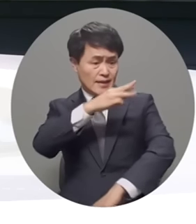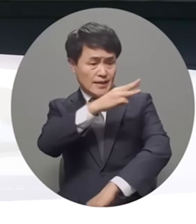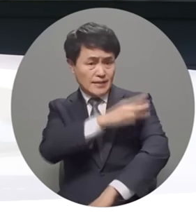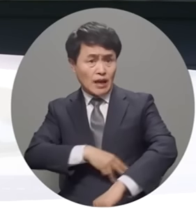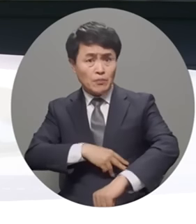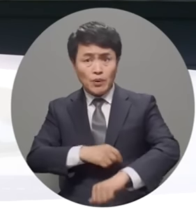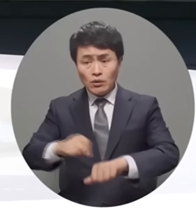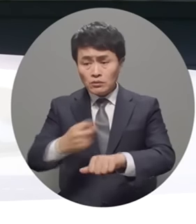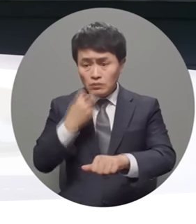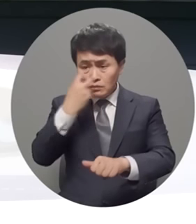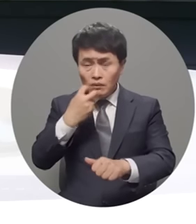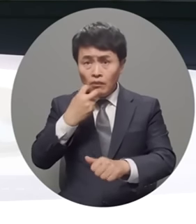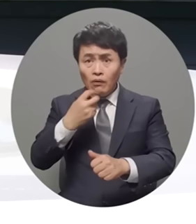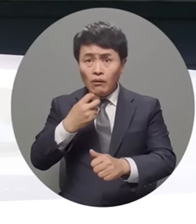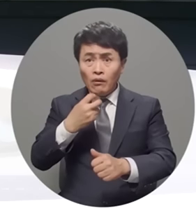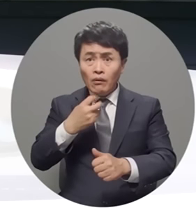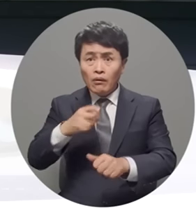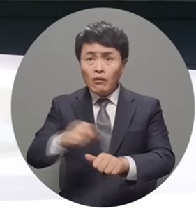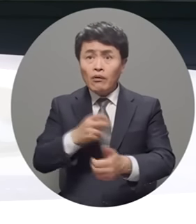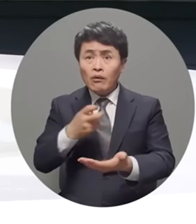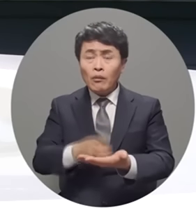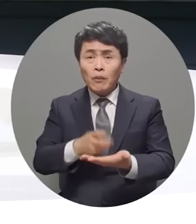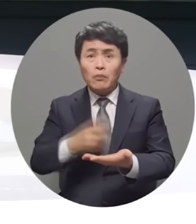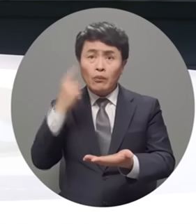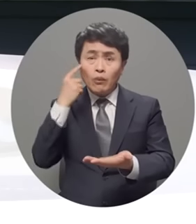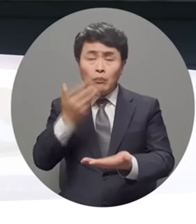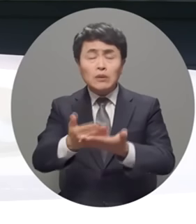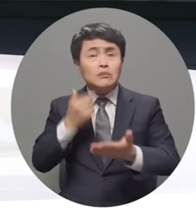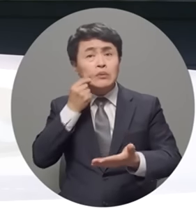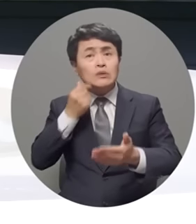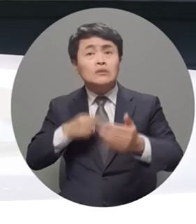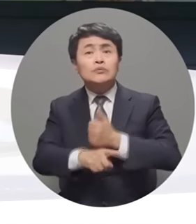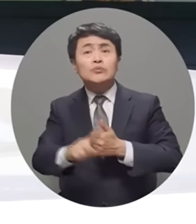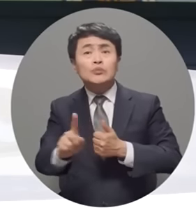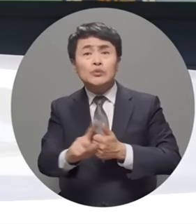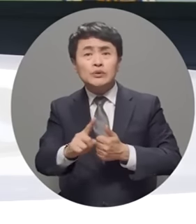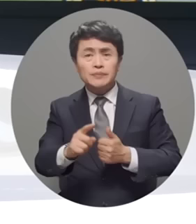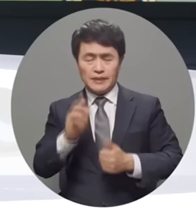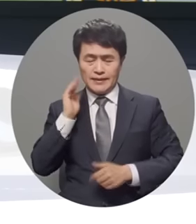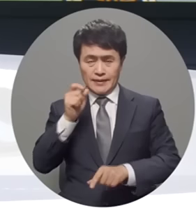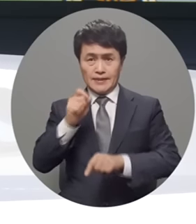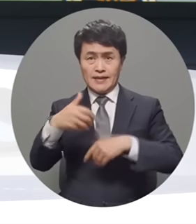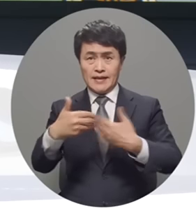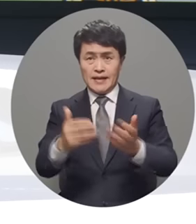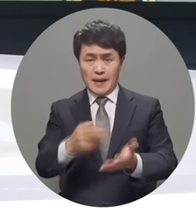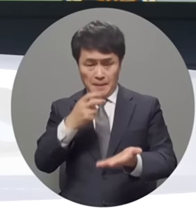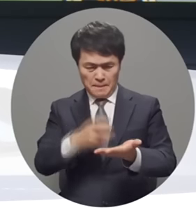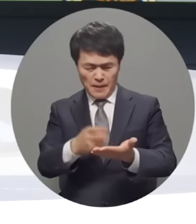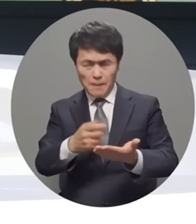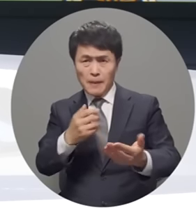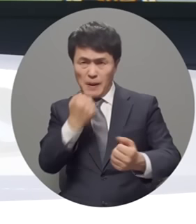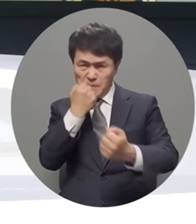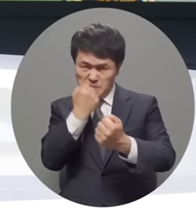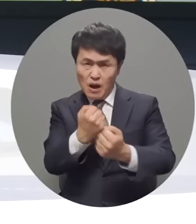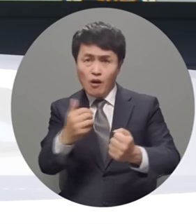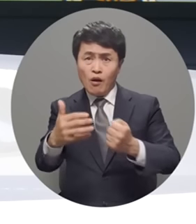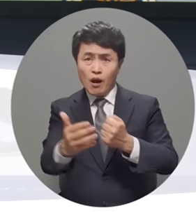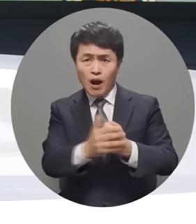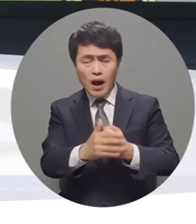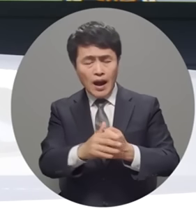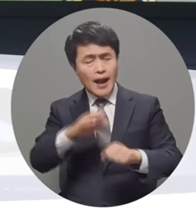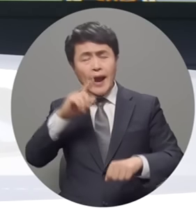거냐고 윤 대통령을 압박하고 나섰습니다. 대통령실은 명백한 입법 폭거인데 나쁜 선례를 만들 수 없다며